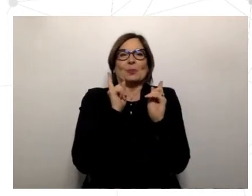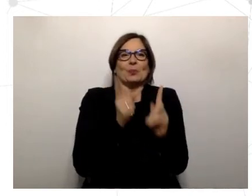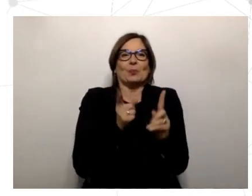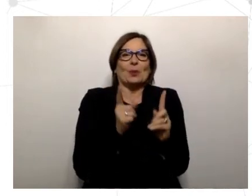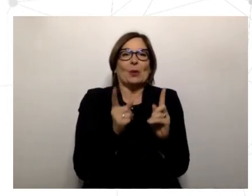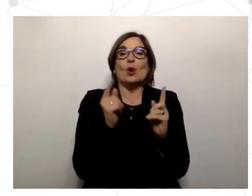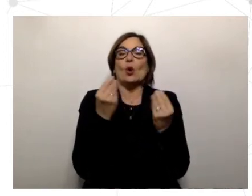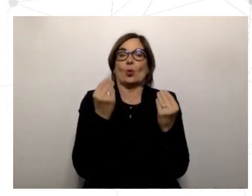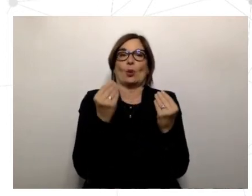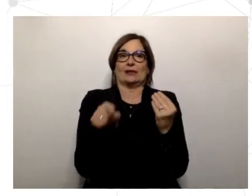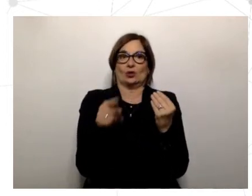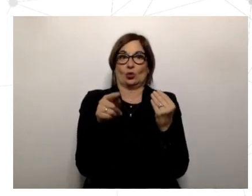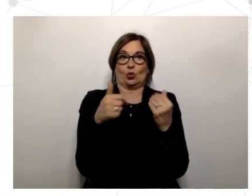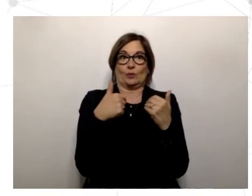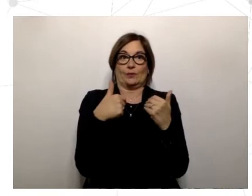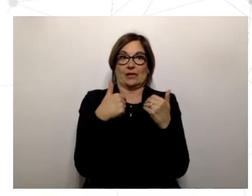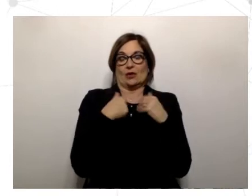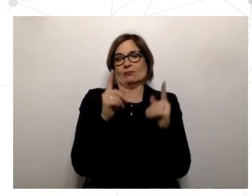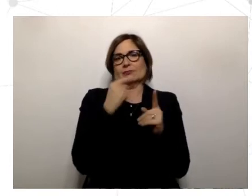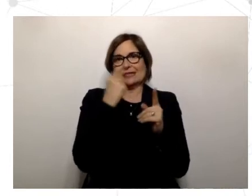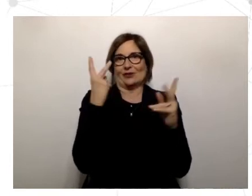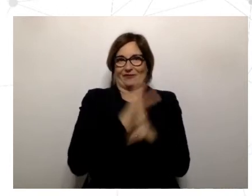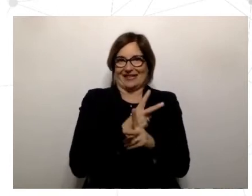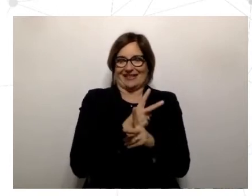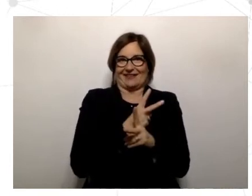nel momento in cui io devo dire la verità,